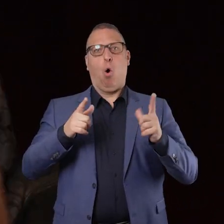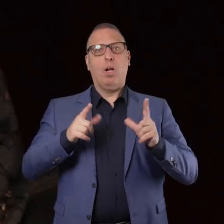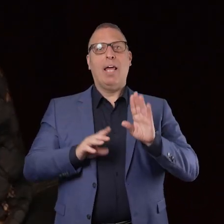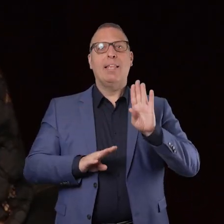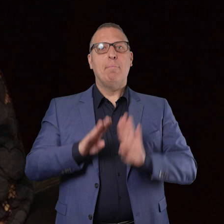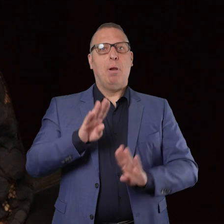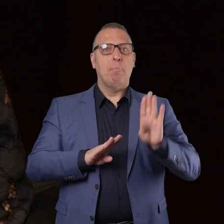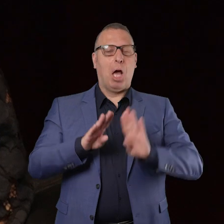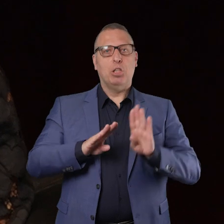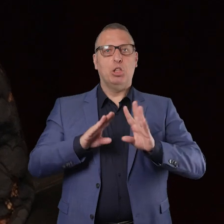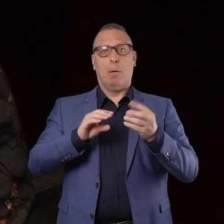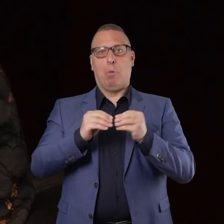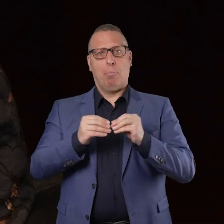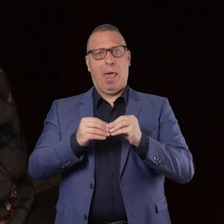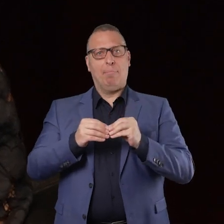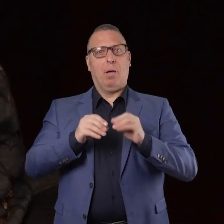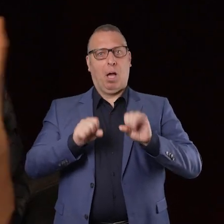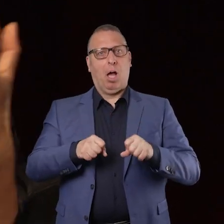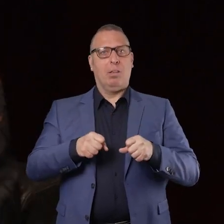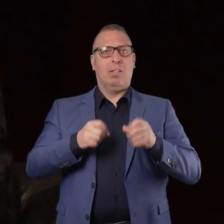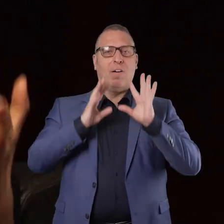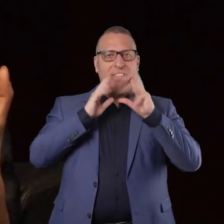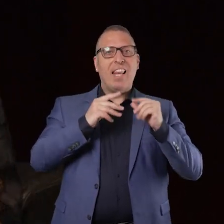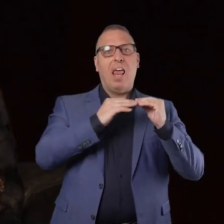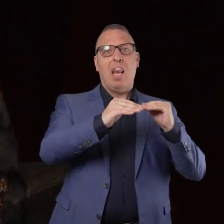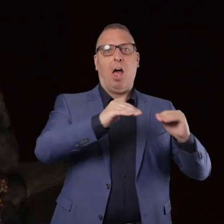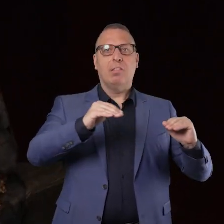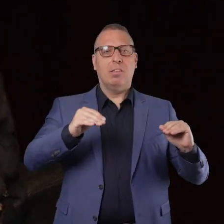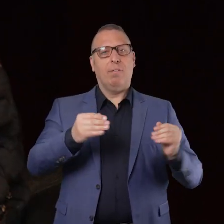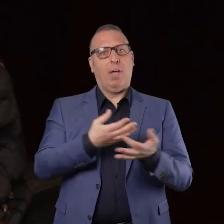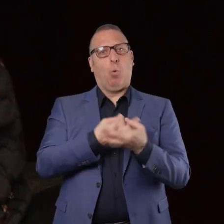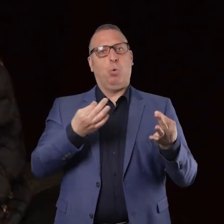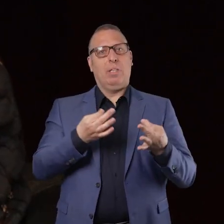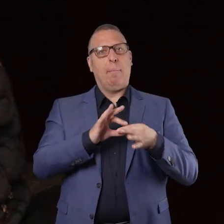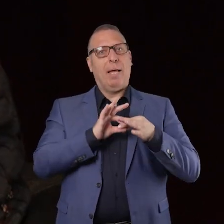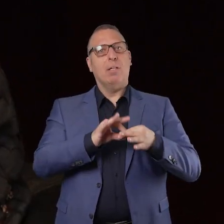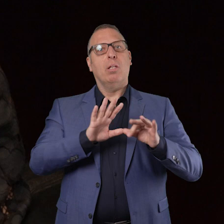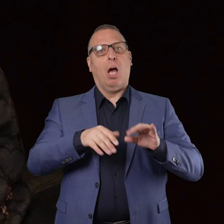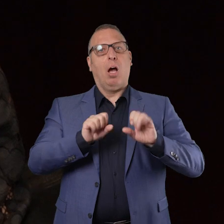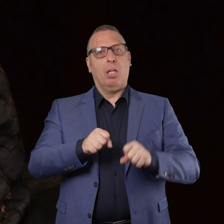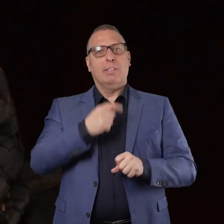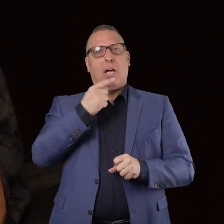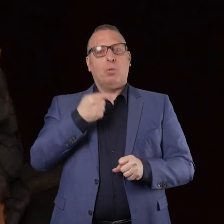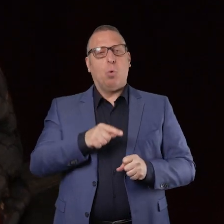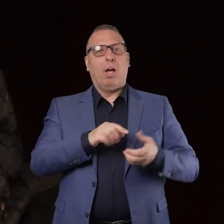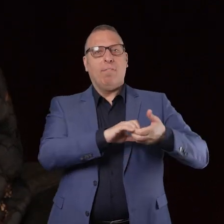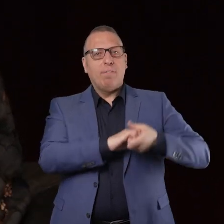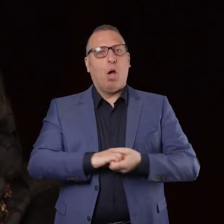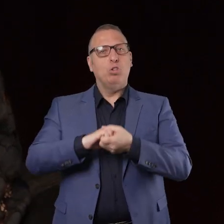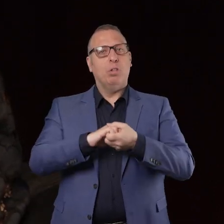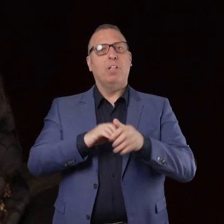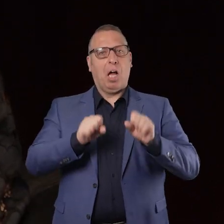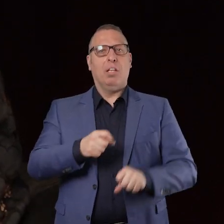ich ohne diplomatische Schwierigkeiten, weil wir natürlich zu vielen Ländern gute Beziehungen haben, dann einfach aufgrund